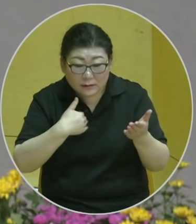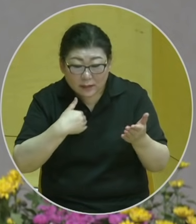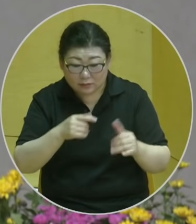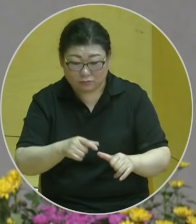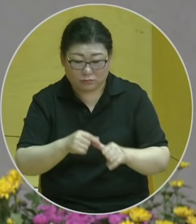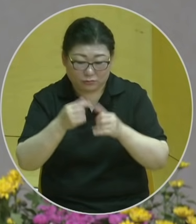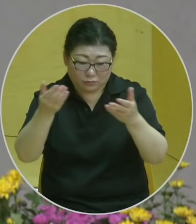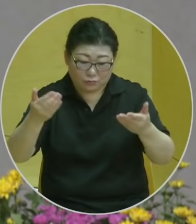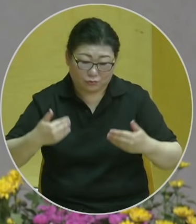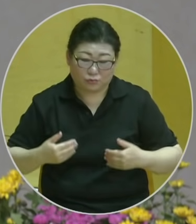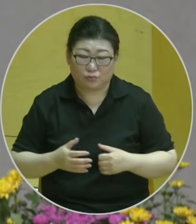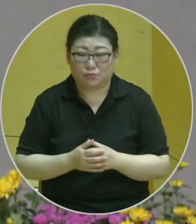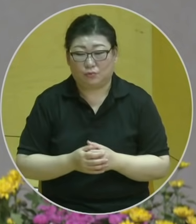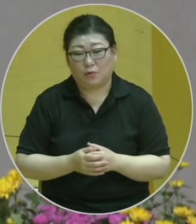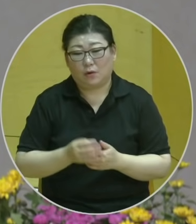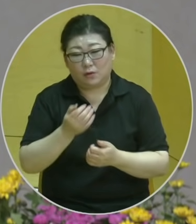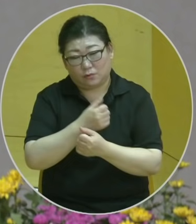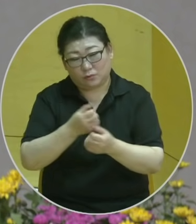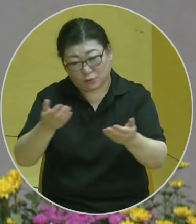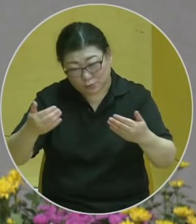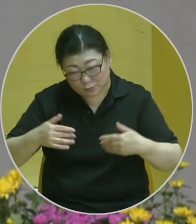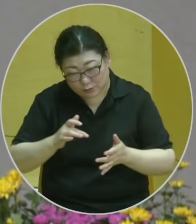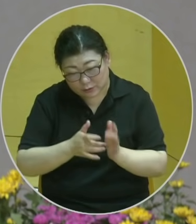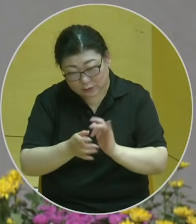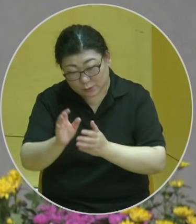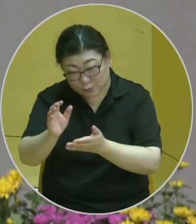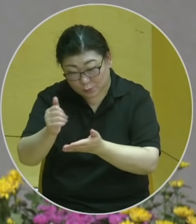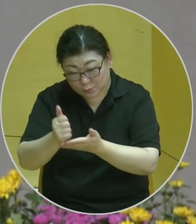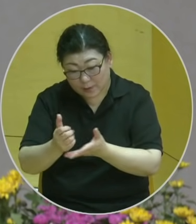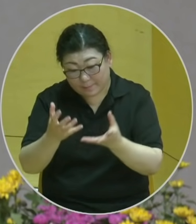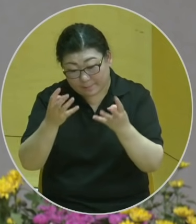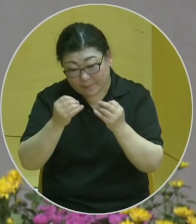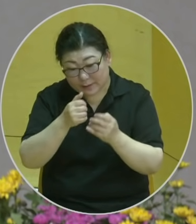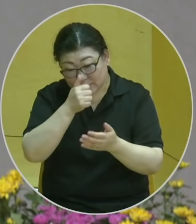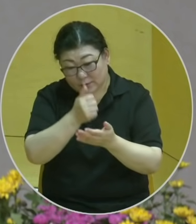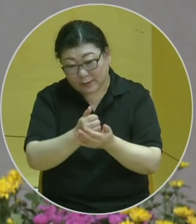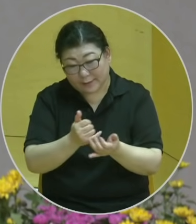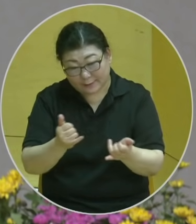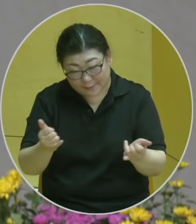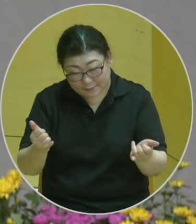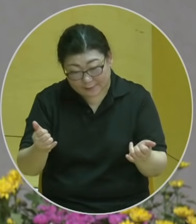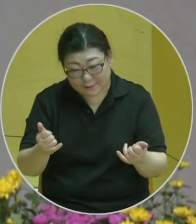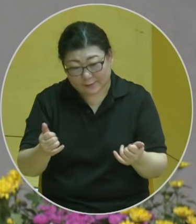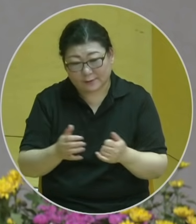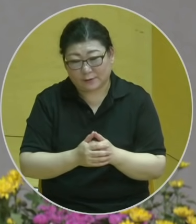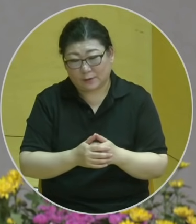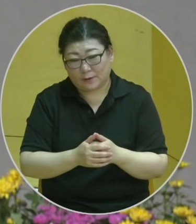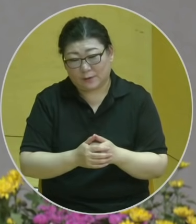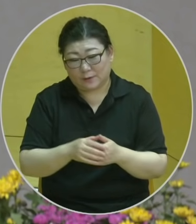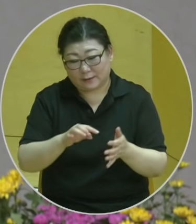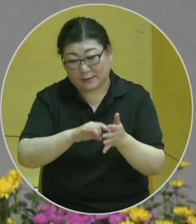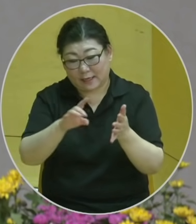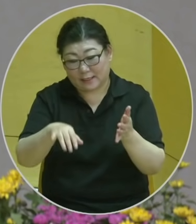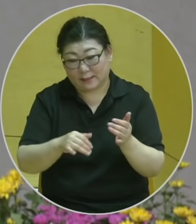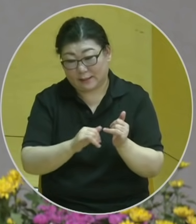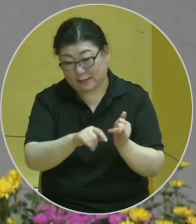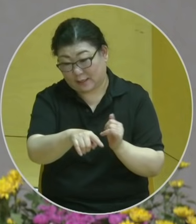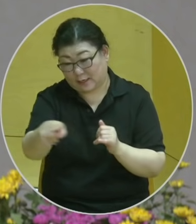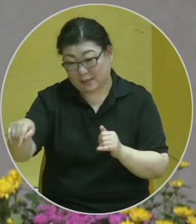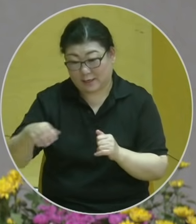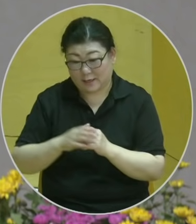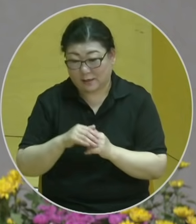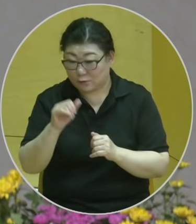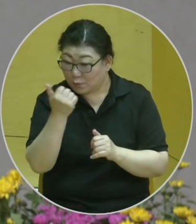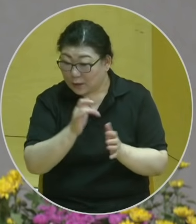용서하시고 용납하시는 예수 그리스도를 수많은 세리와 죄인들에게 소개하였습니다. 식사의 잔치를 통해서